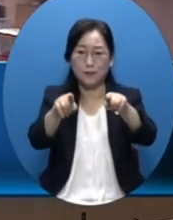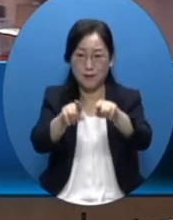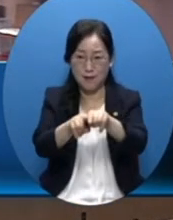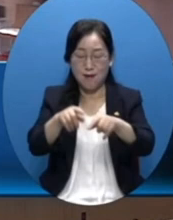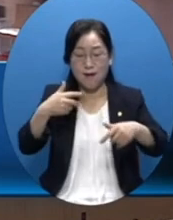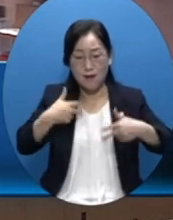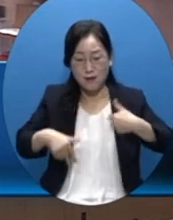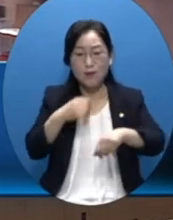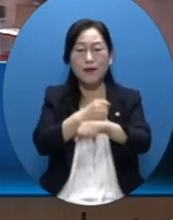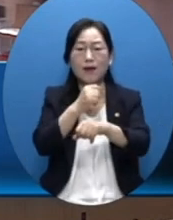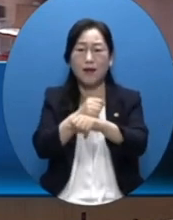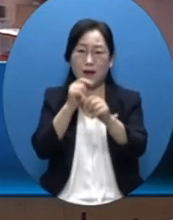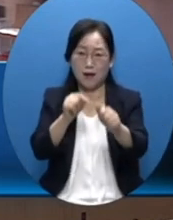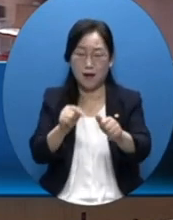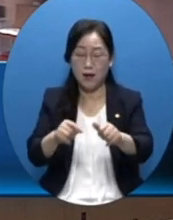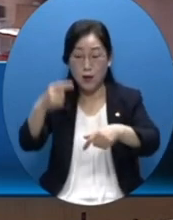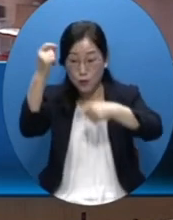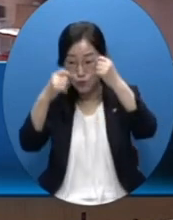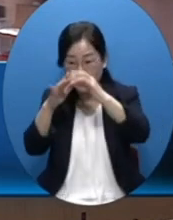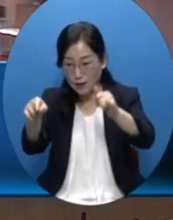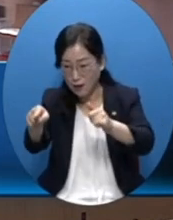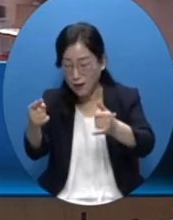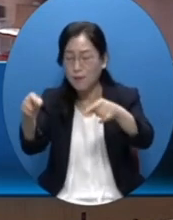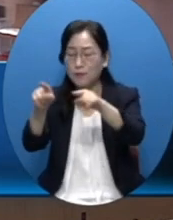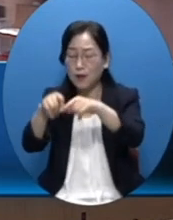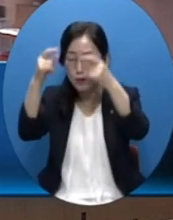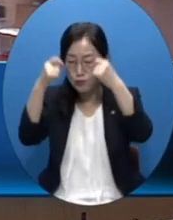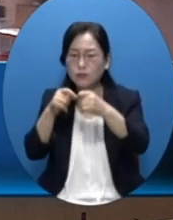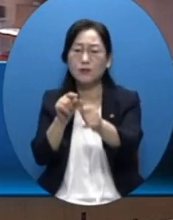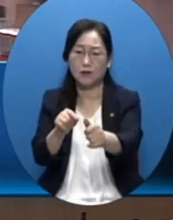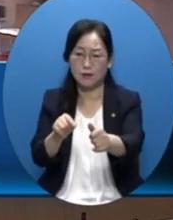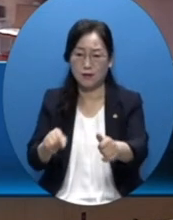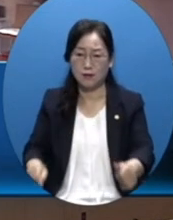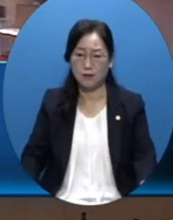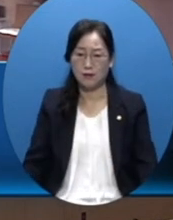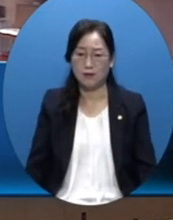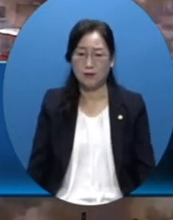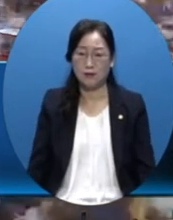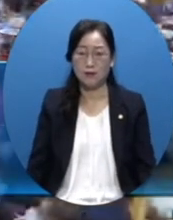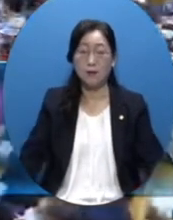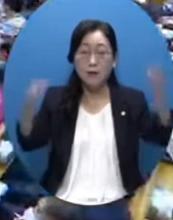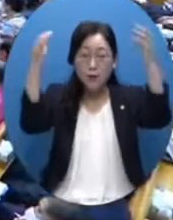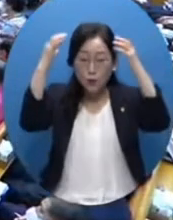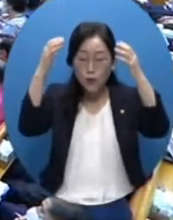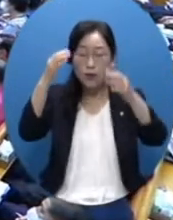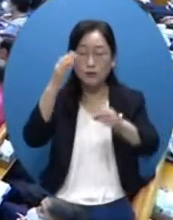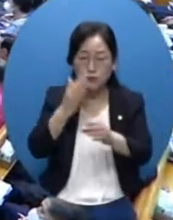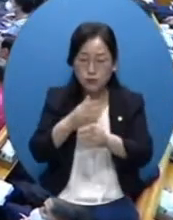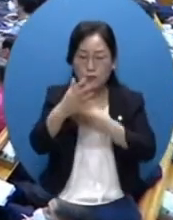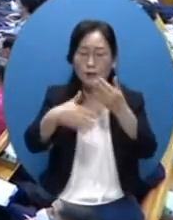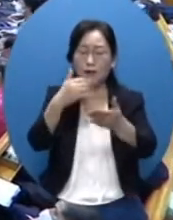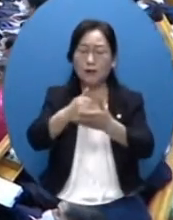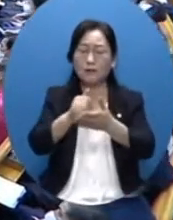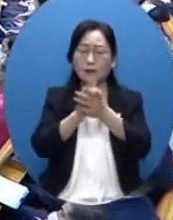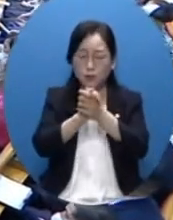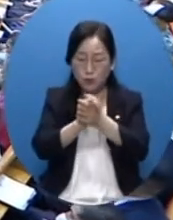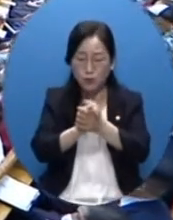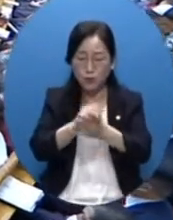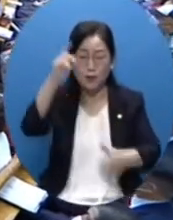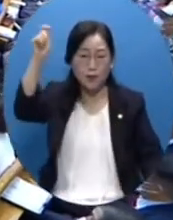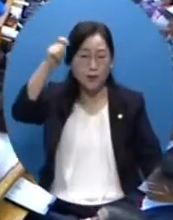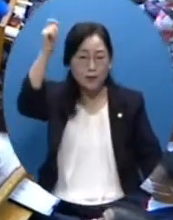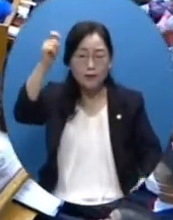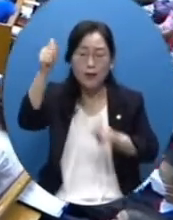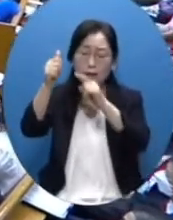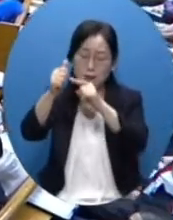즐거워하고 우린 자들과 함께 울라 예 불안정 하나의 기도합니다 다윗이 수없이